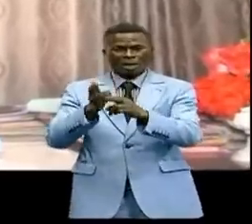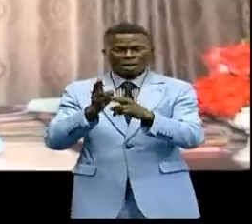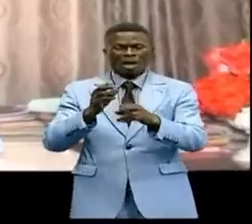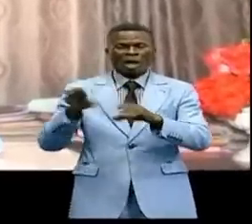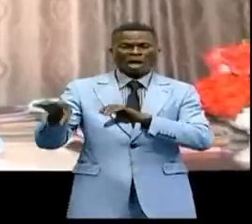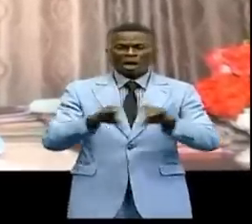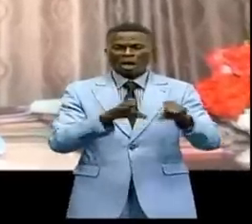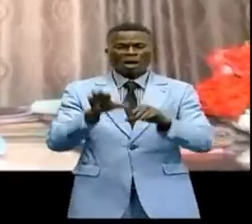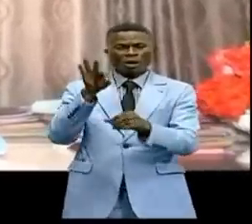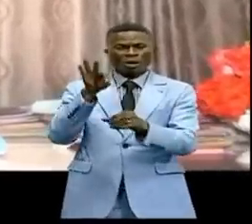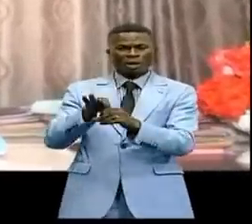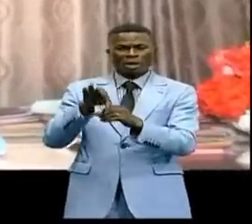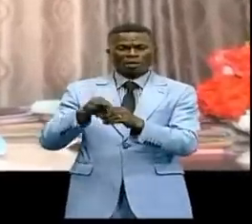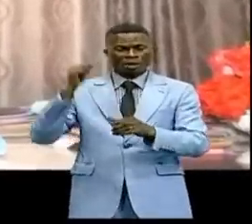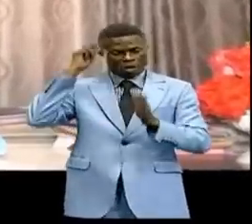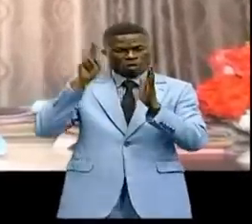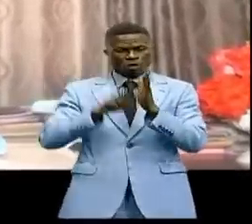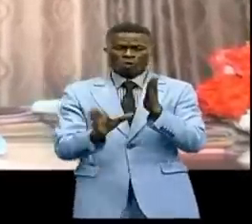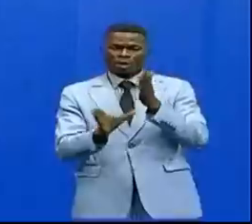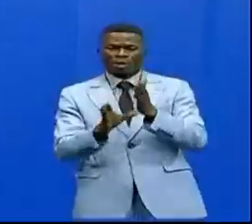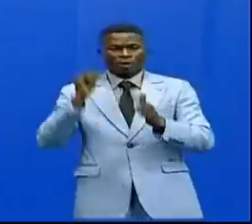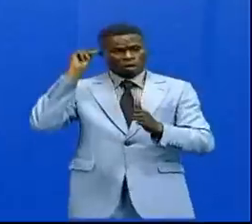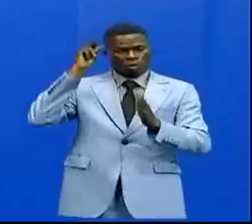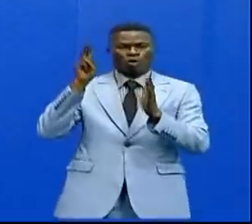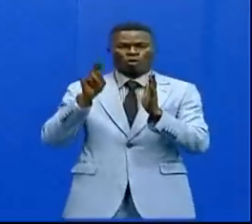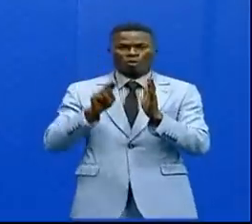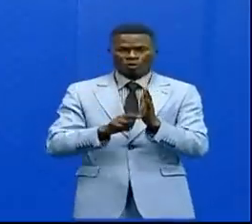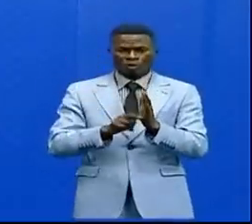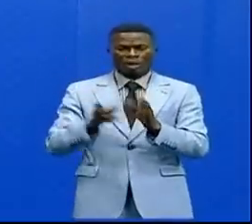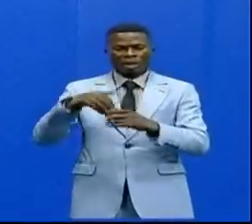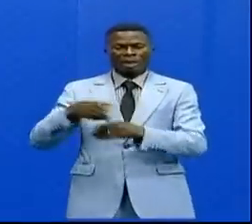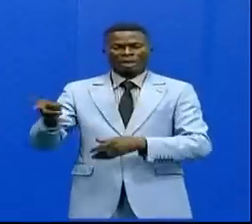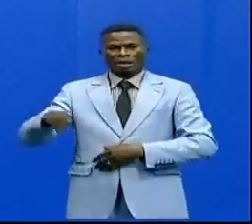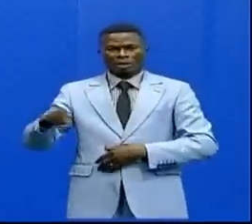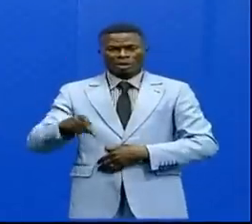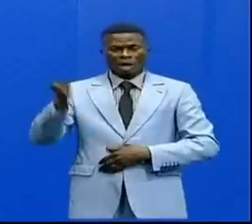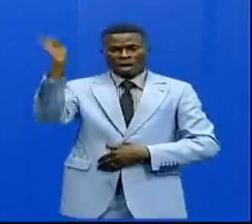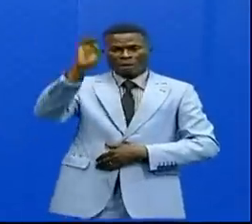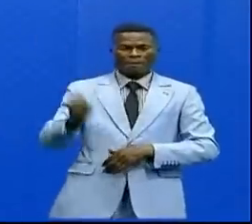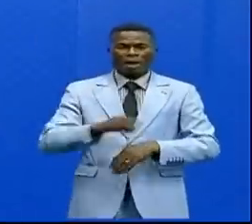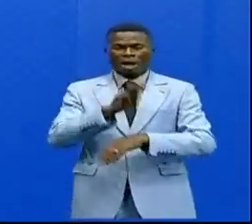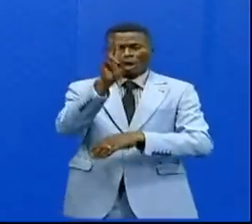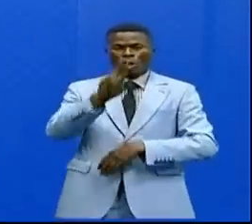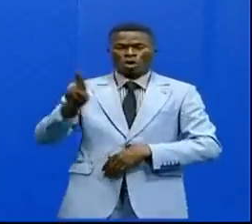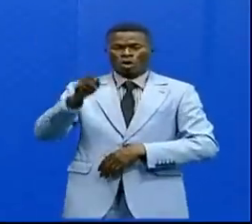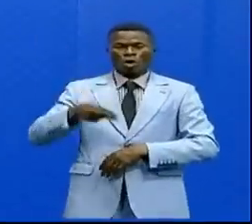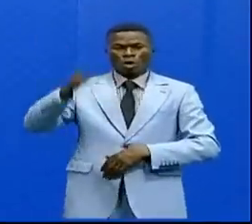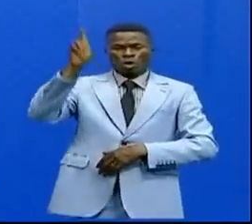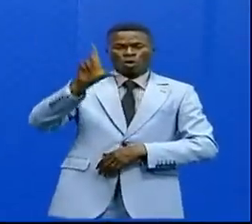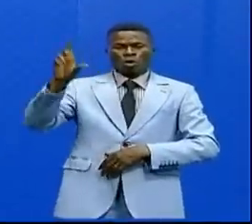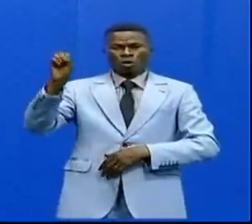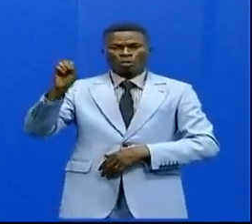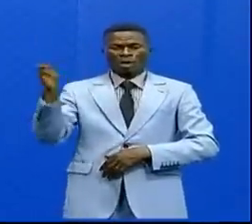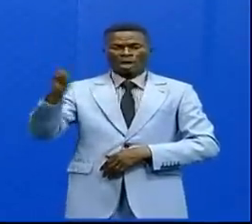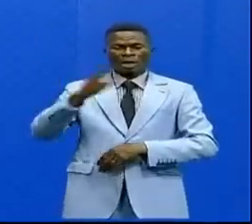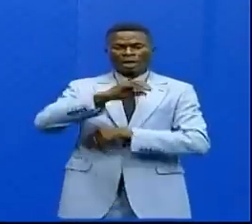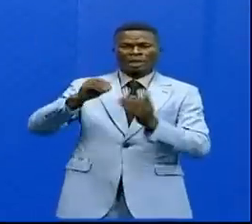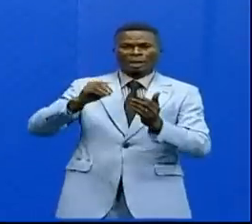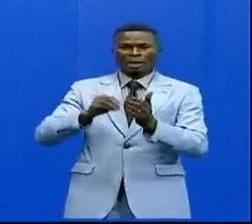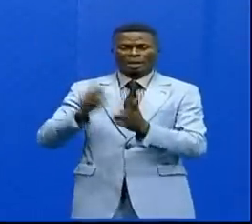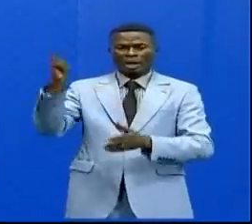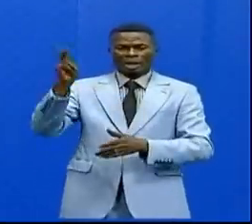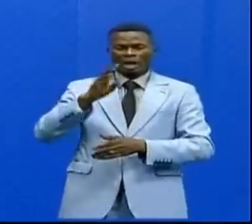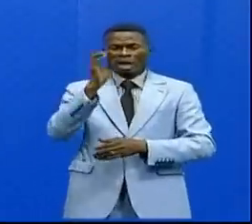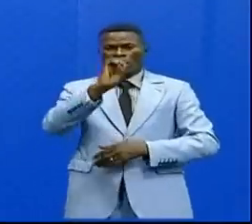déroulements de l'élection des gouverneurs et ou vice-gouverneurs dans les provinces de Bazouélé, Olomami, Kasaï Central,